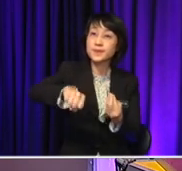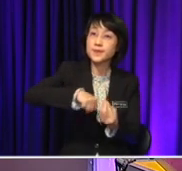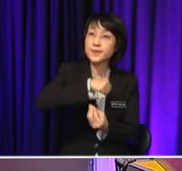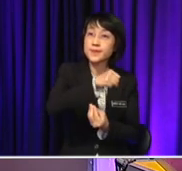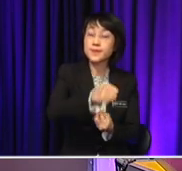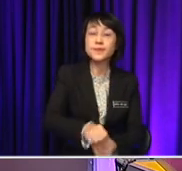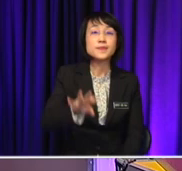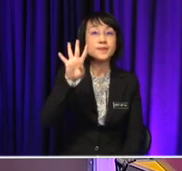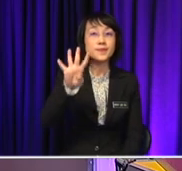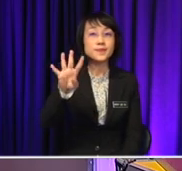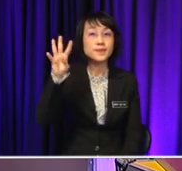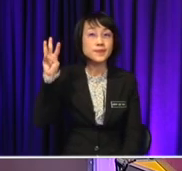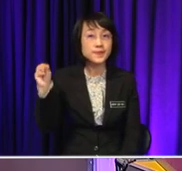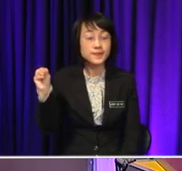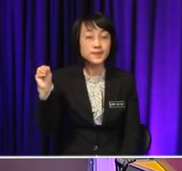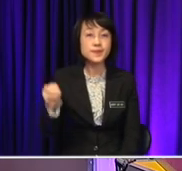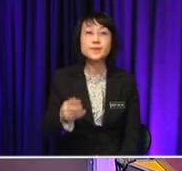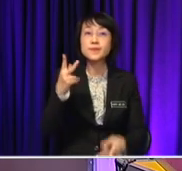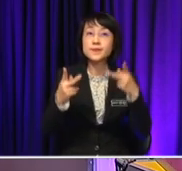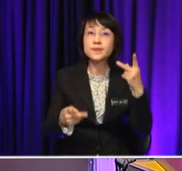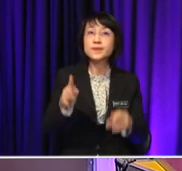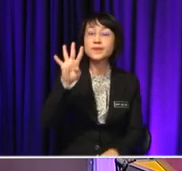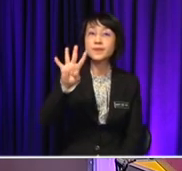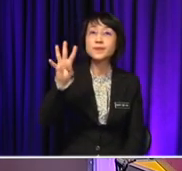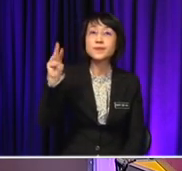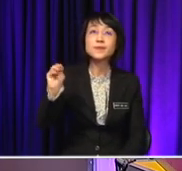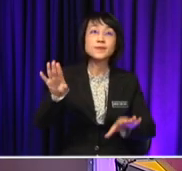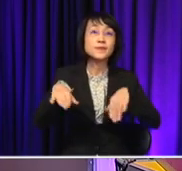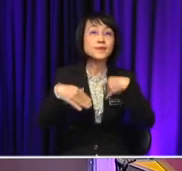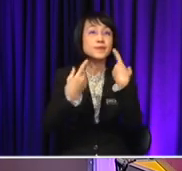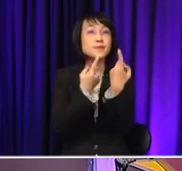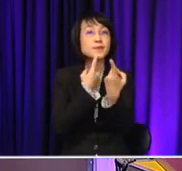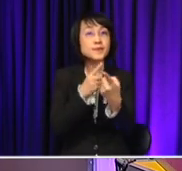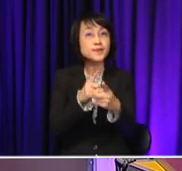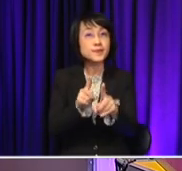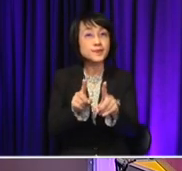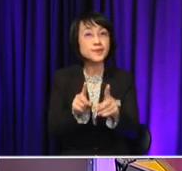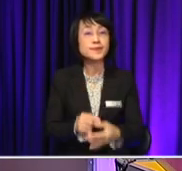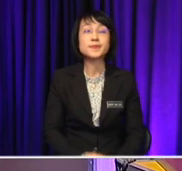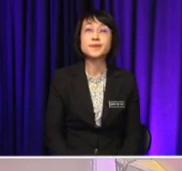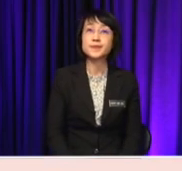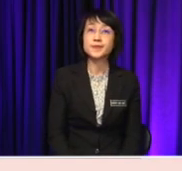Marga kalau 4 markam suaranya enggak jawab Nana Nah kalau Pak markah